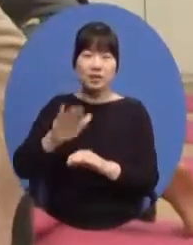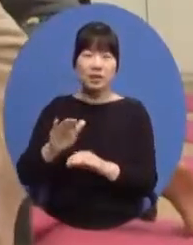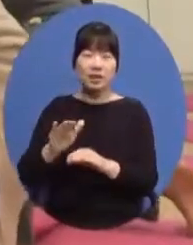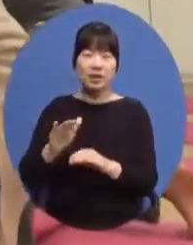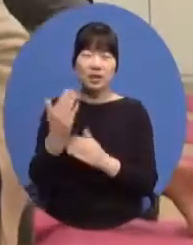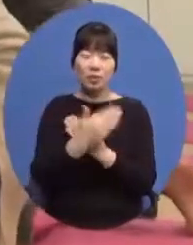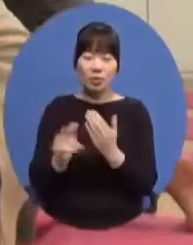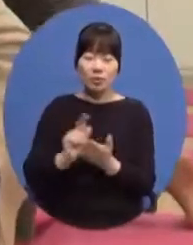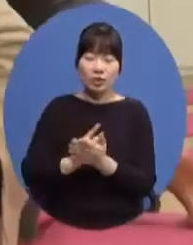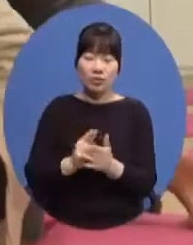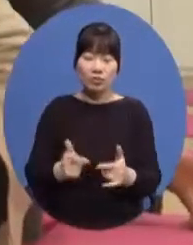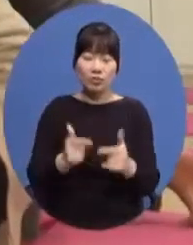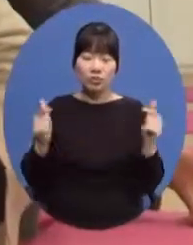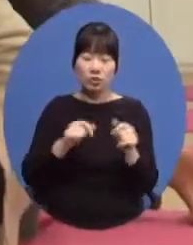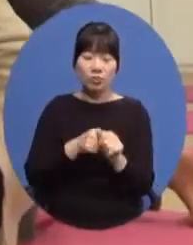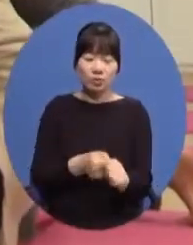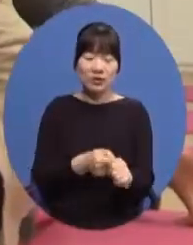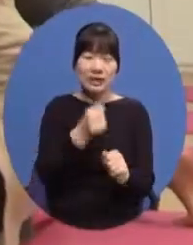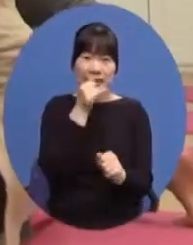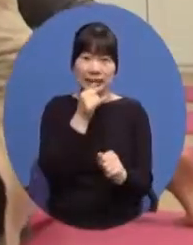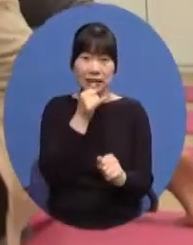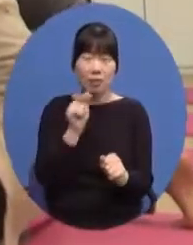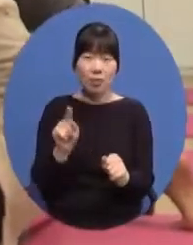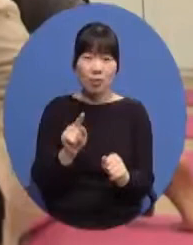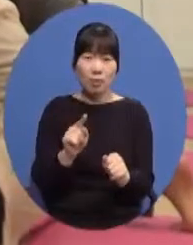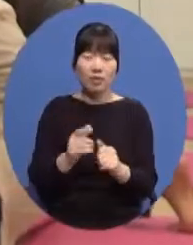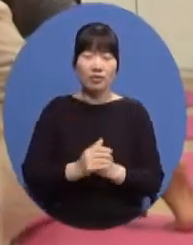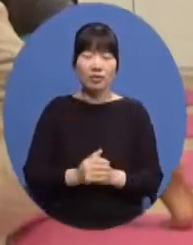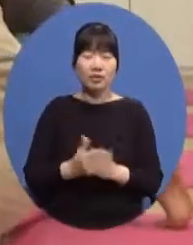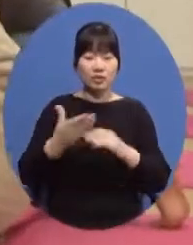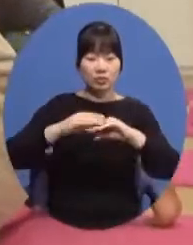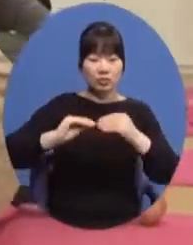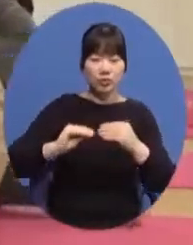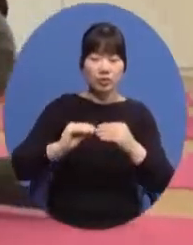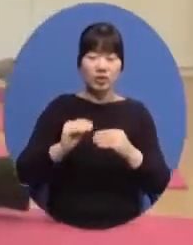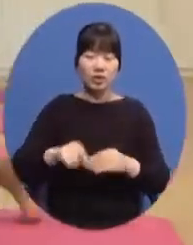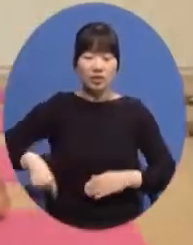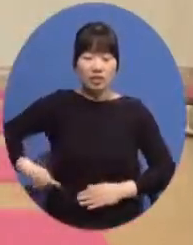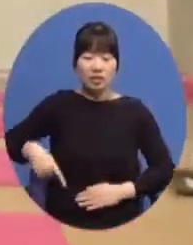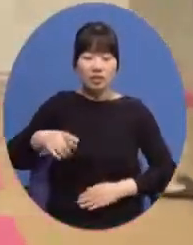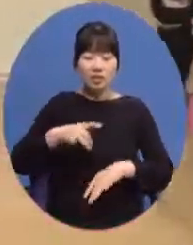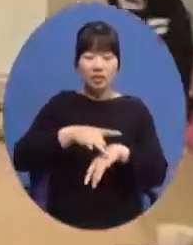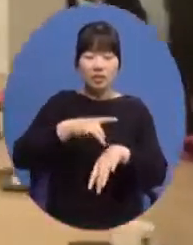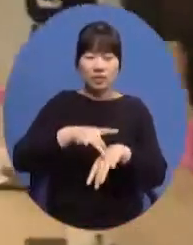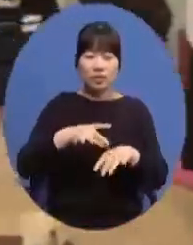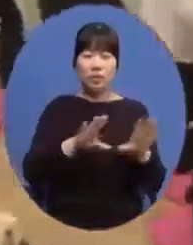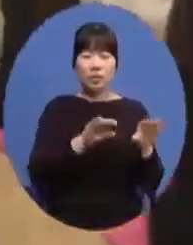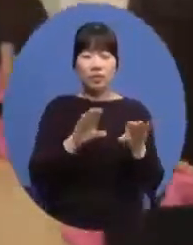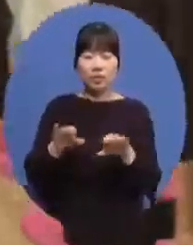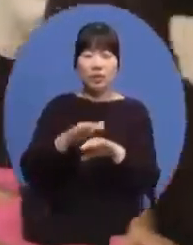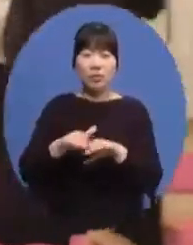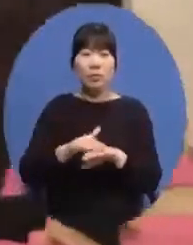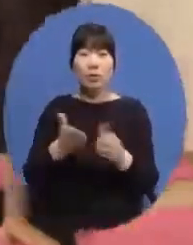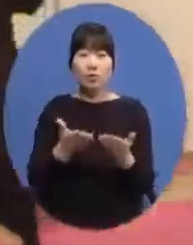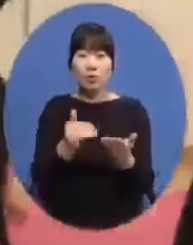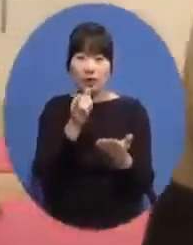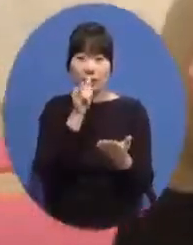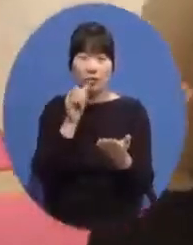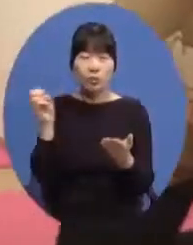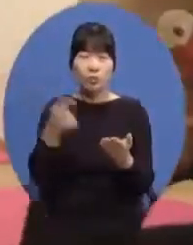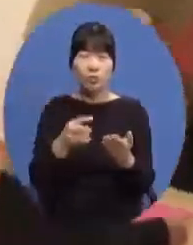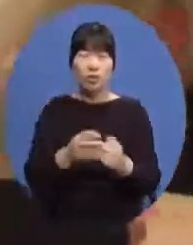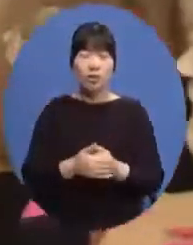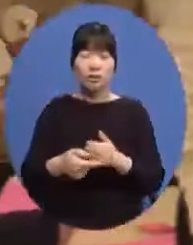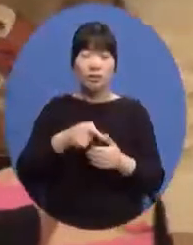체중이 불어나면서 무리가 되는 그 근육, 척추 등을 부드럽게 풀어주기도 하고